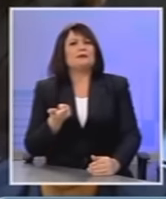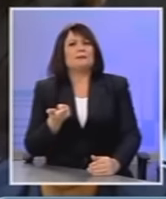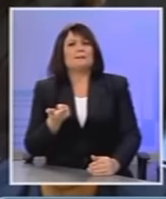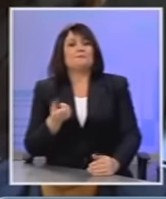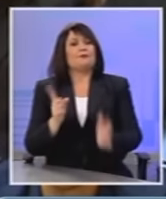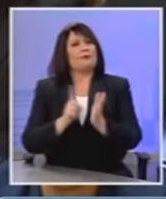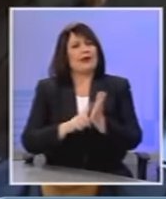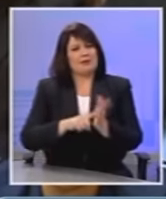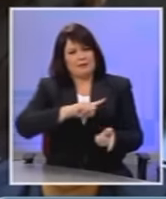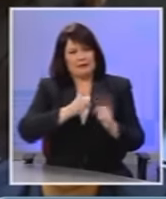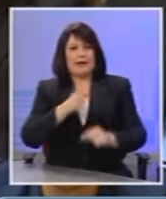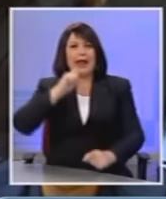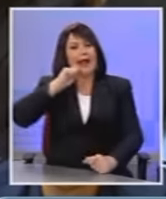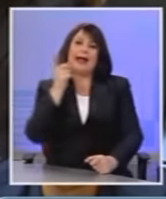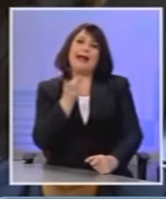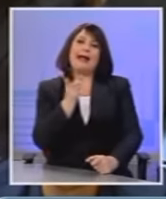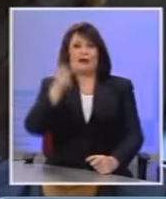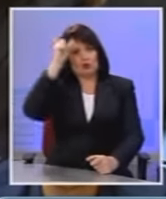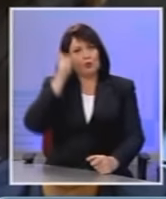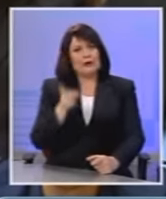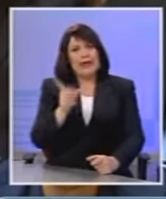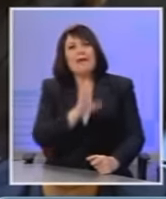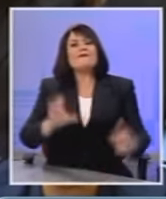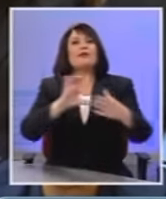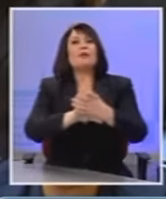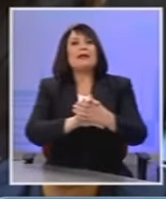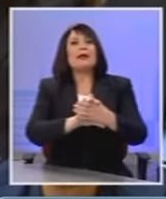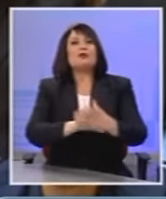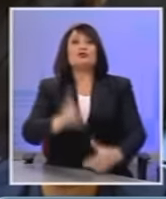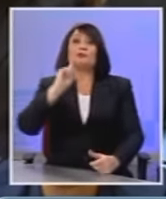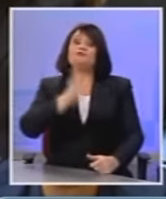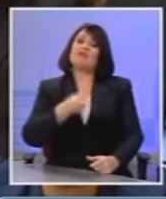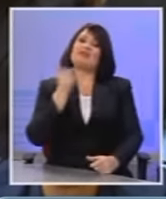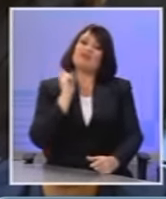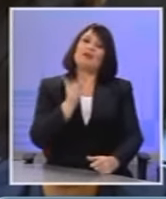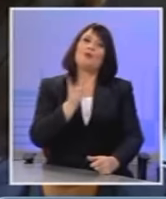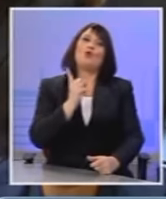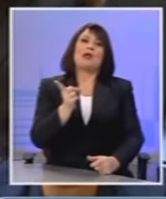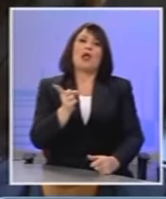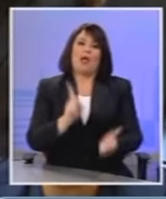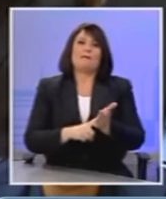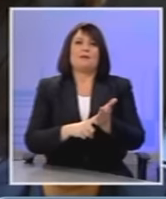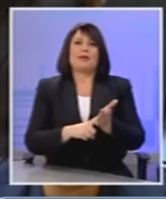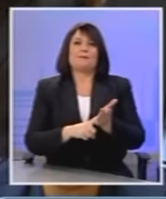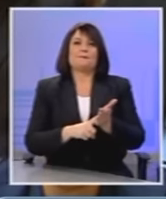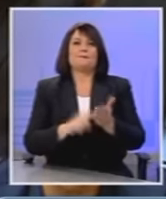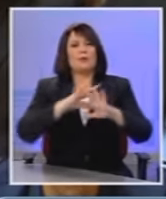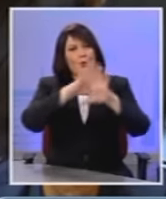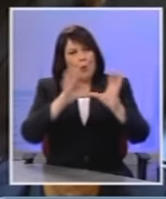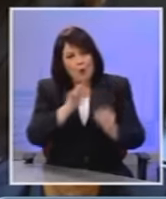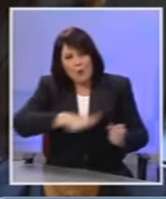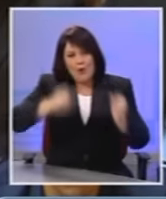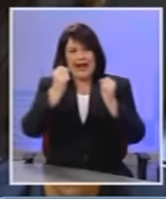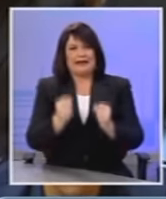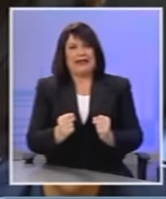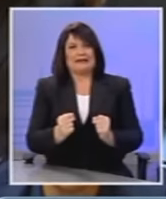να επιπλήξει την Τουρκία και η Ευρωπαϊκή Ένωση να επιβάλλει κυρώσεις στην Τουρκία για όλη αυτή την κατάσταση η οποία